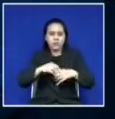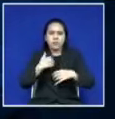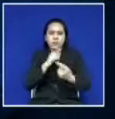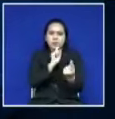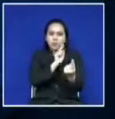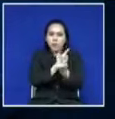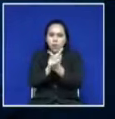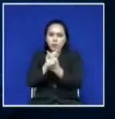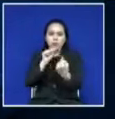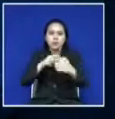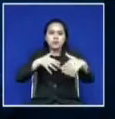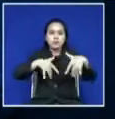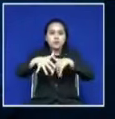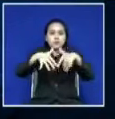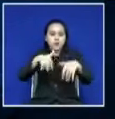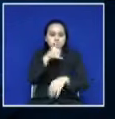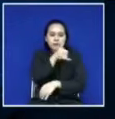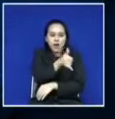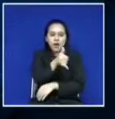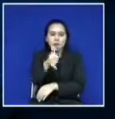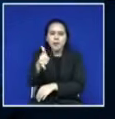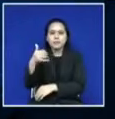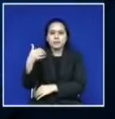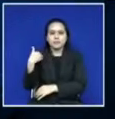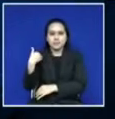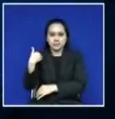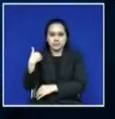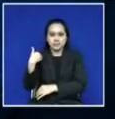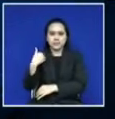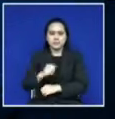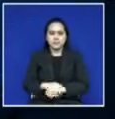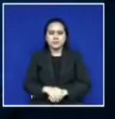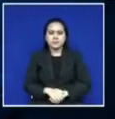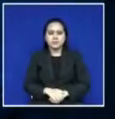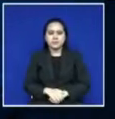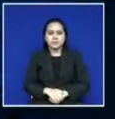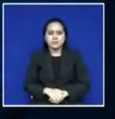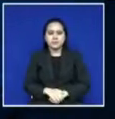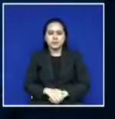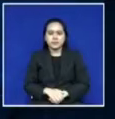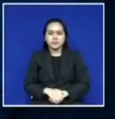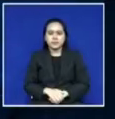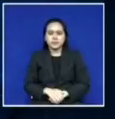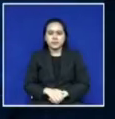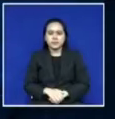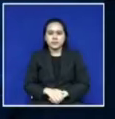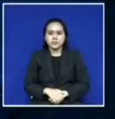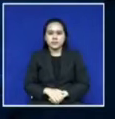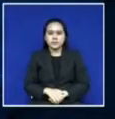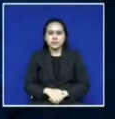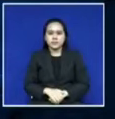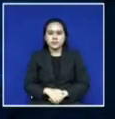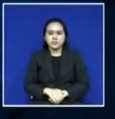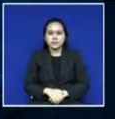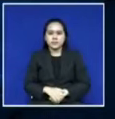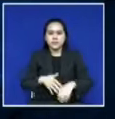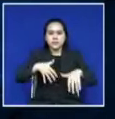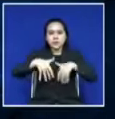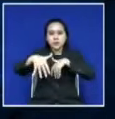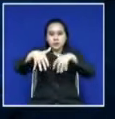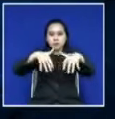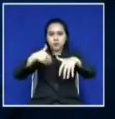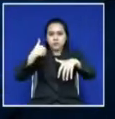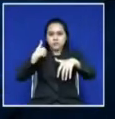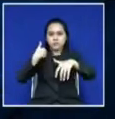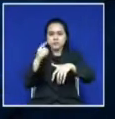ทางชุมชนนะฮะแล้วก็ในชุมชนเหล่านี้เนี่ยก็จะมีการเรียกว่ามีการปิดกั้นนะครับหมาย